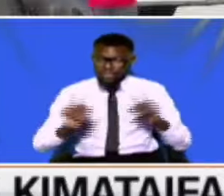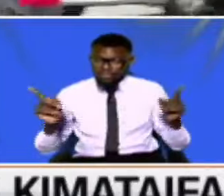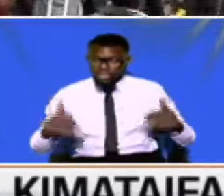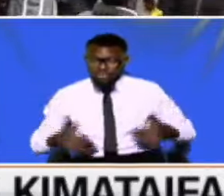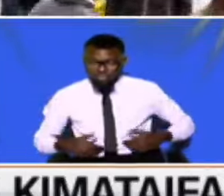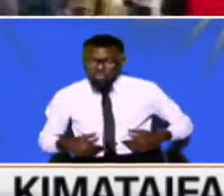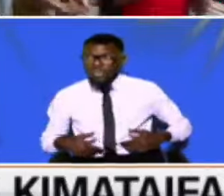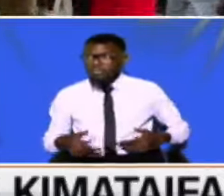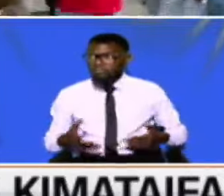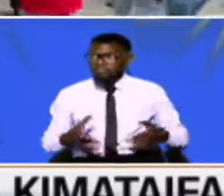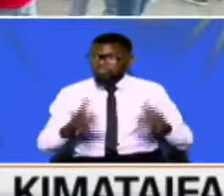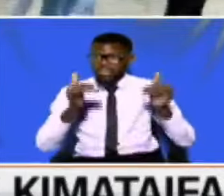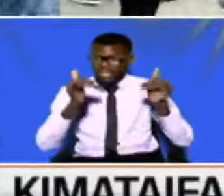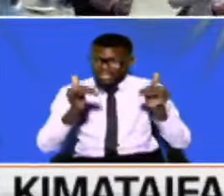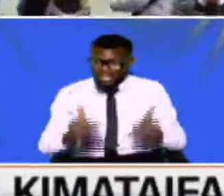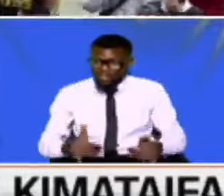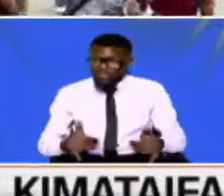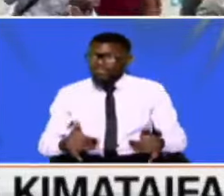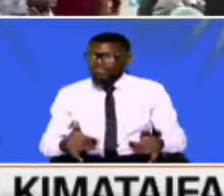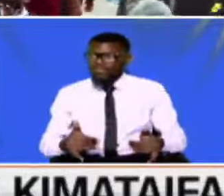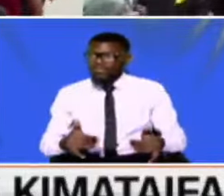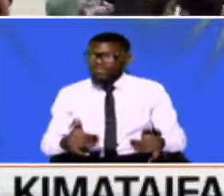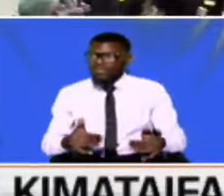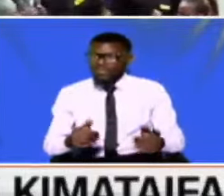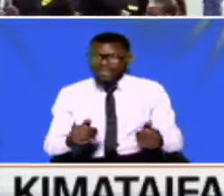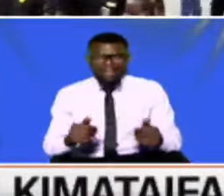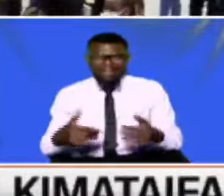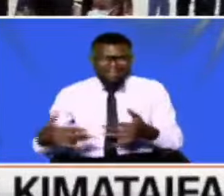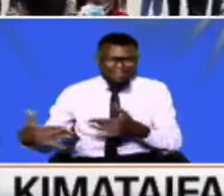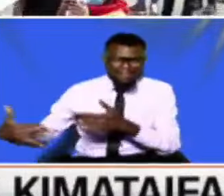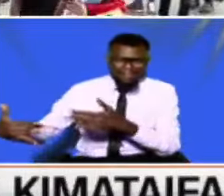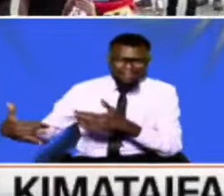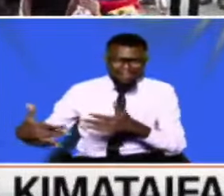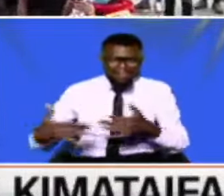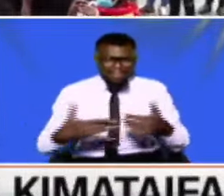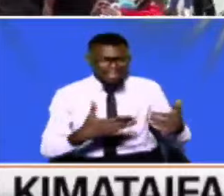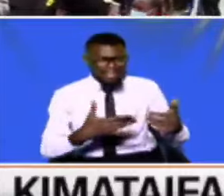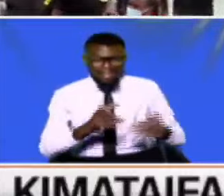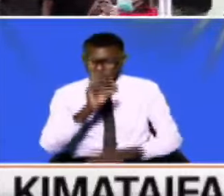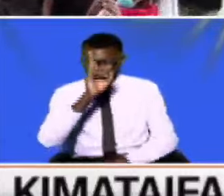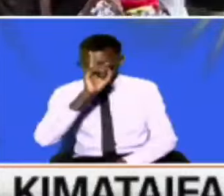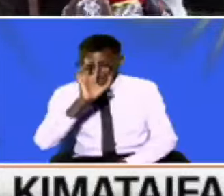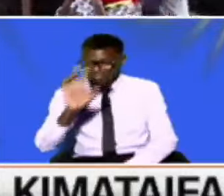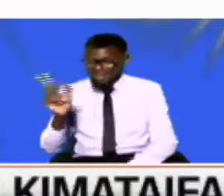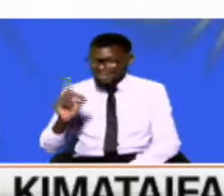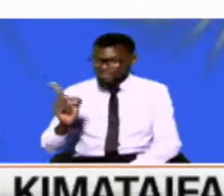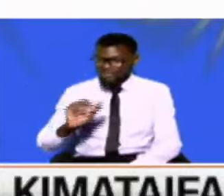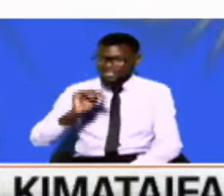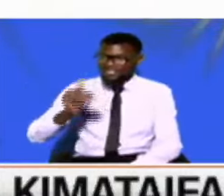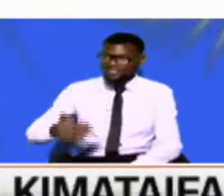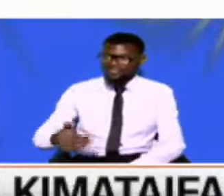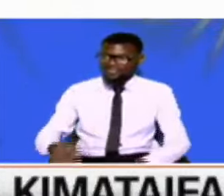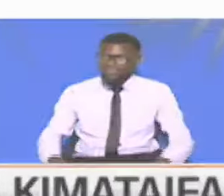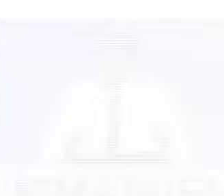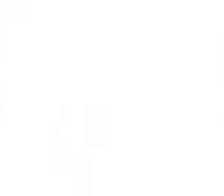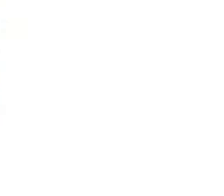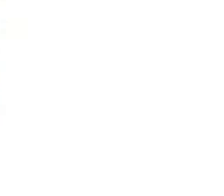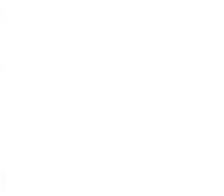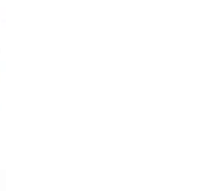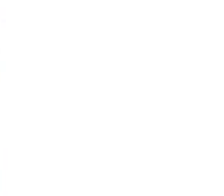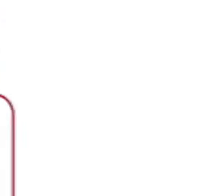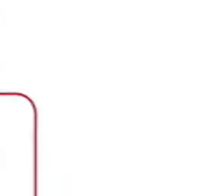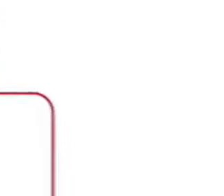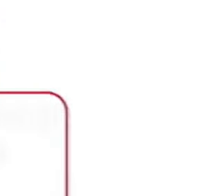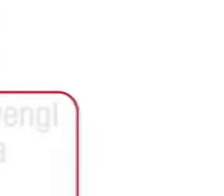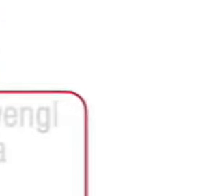changa walikabiliana vikali na maafisa wa polisi katika mji wa Nairobi. Hatimaye shirika la Reuters lilitoa habari kwa